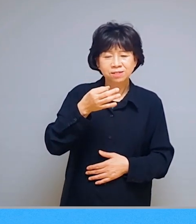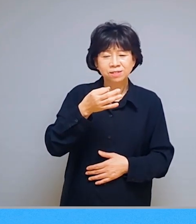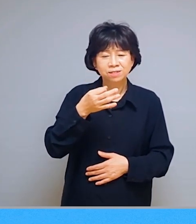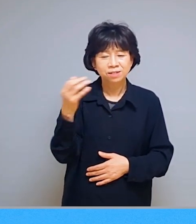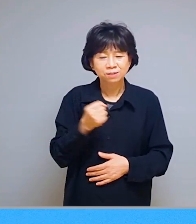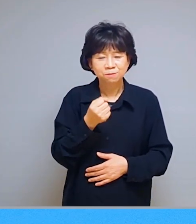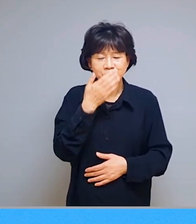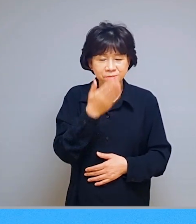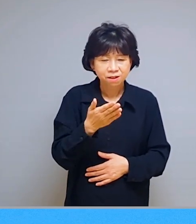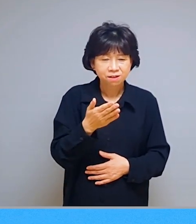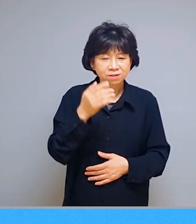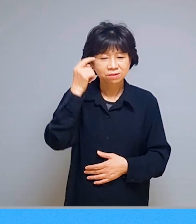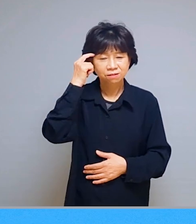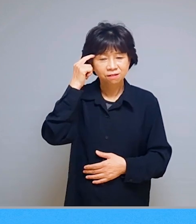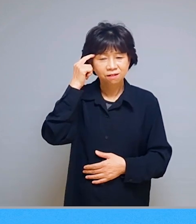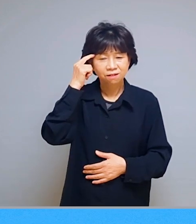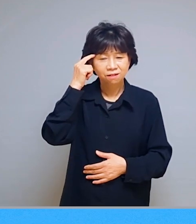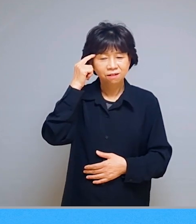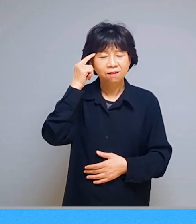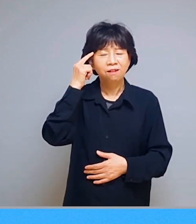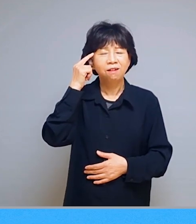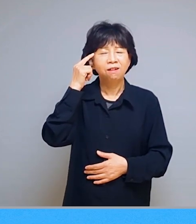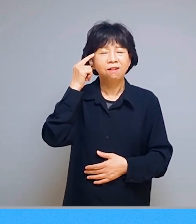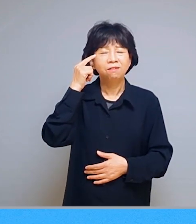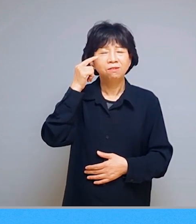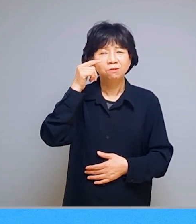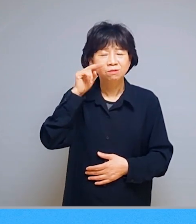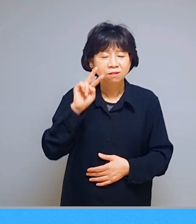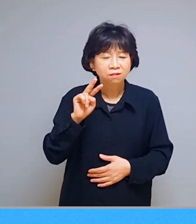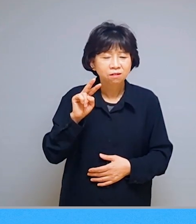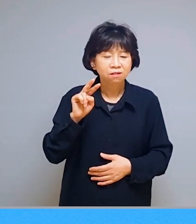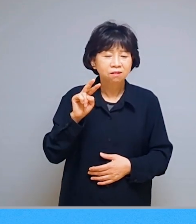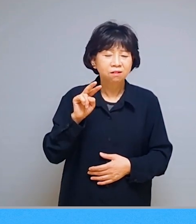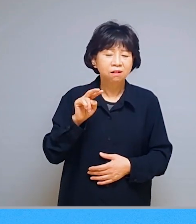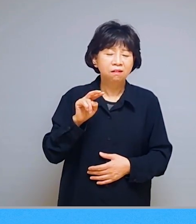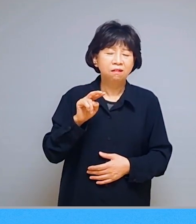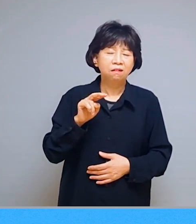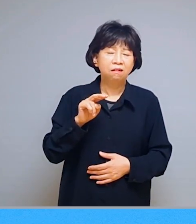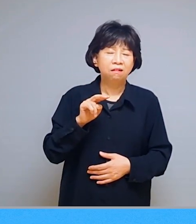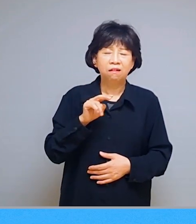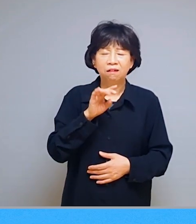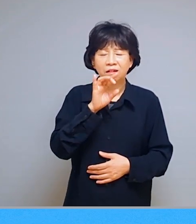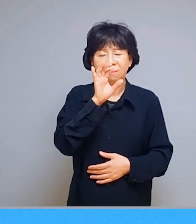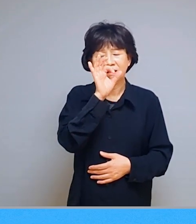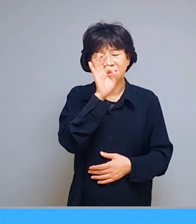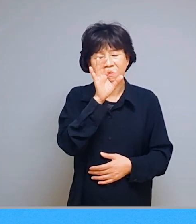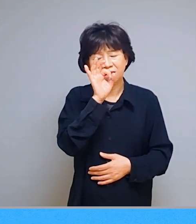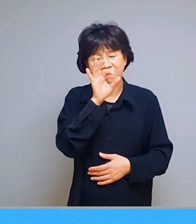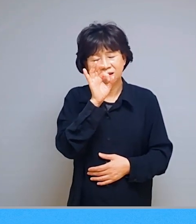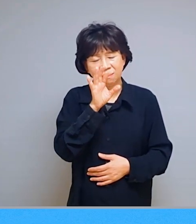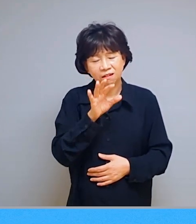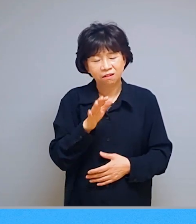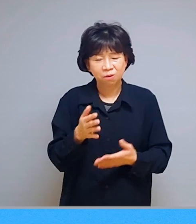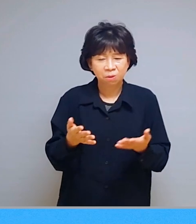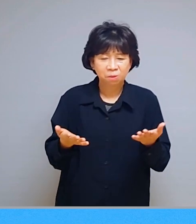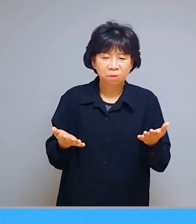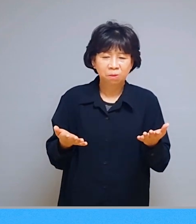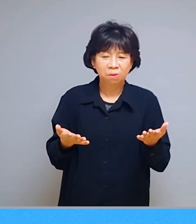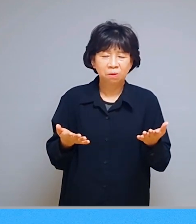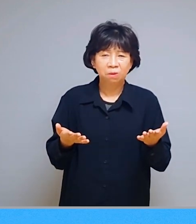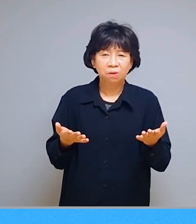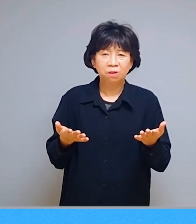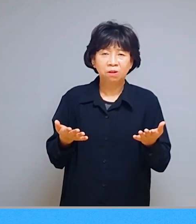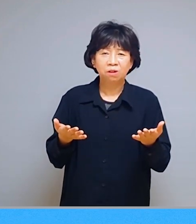라고 생각했는데 갑자기 이게 허물어질 때가 있지 않겠습니까? 그러나 하나님은 그 고난